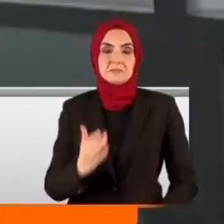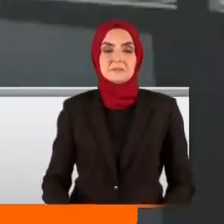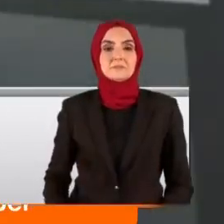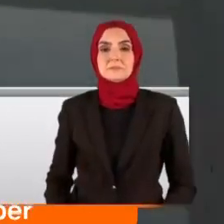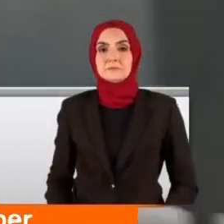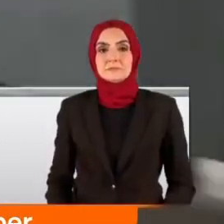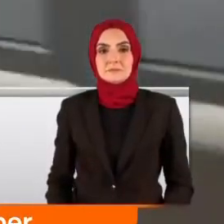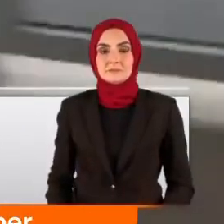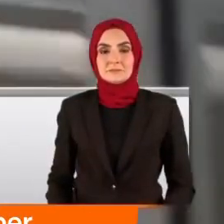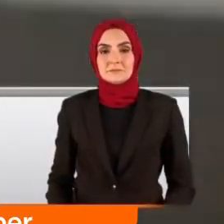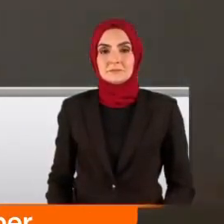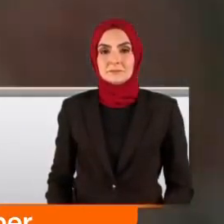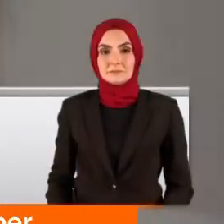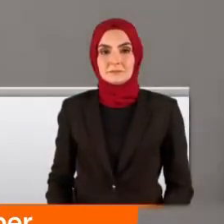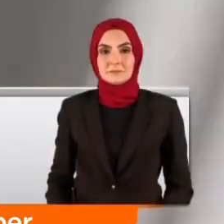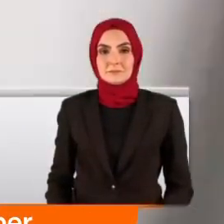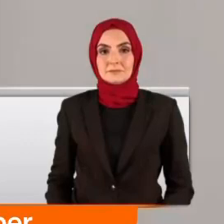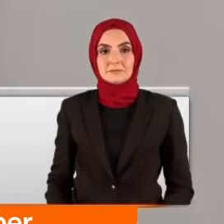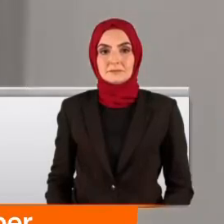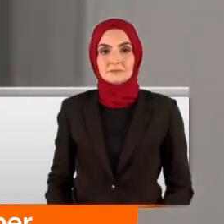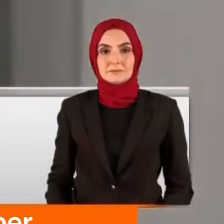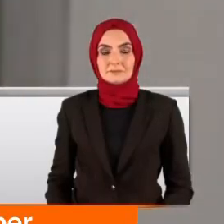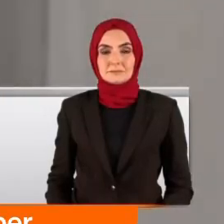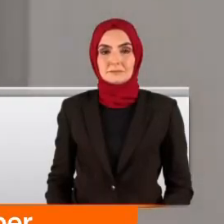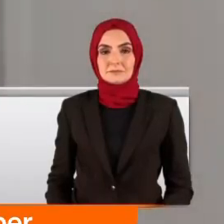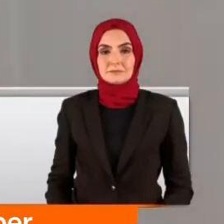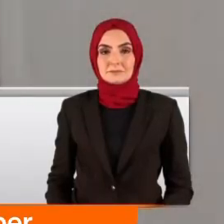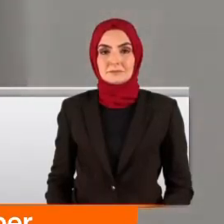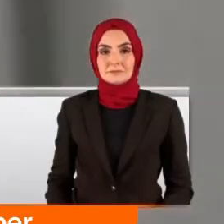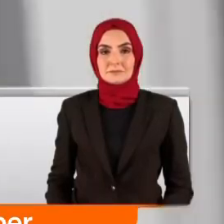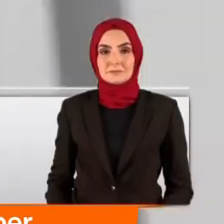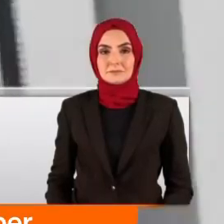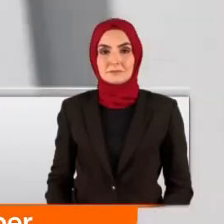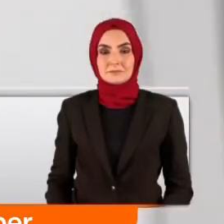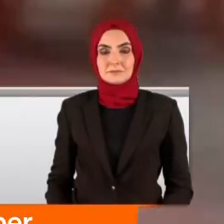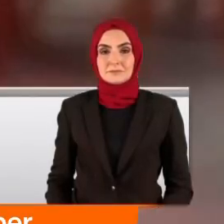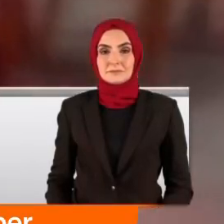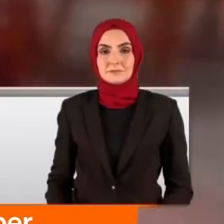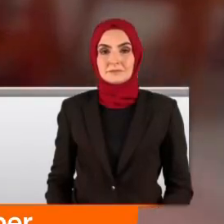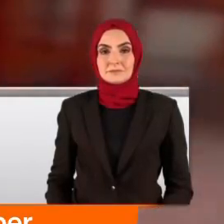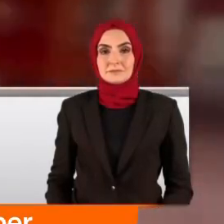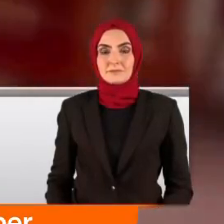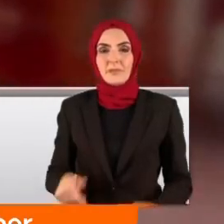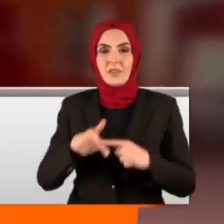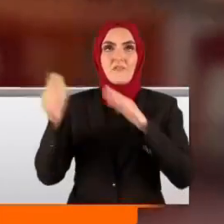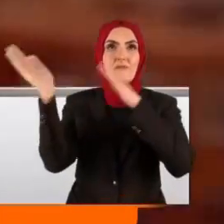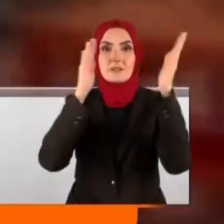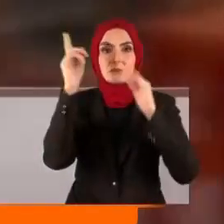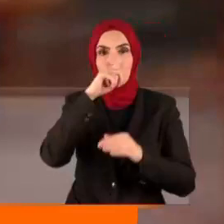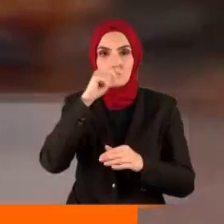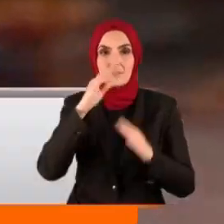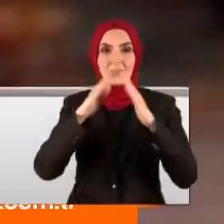Ta buraya geldi bak. Bak. Şurası su oldu. Fırtına çatıları uçurdu.